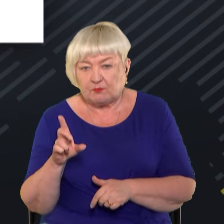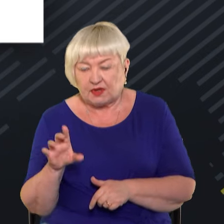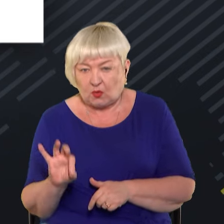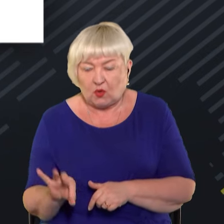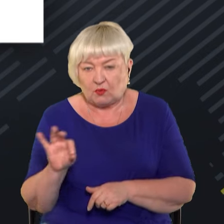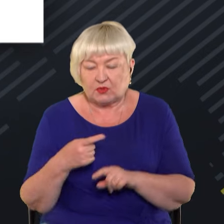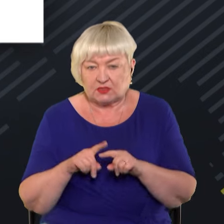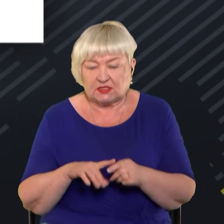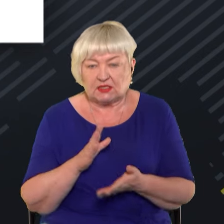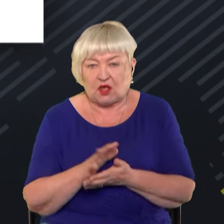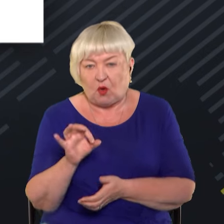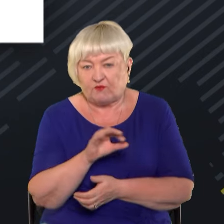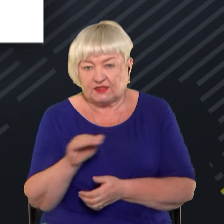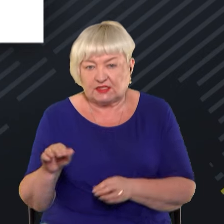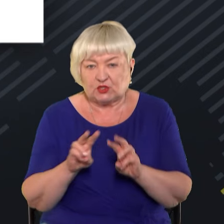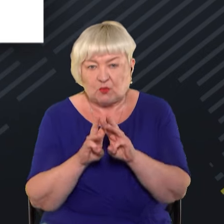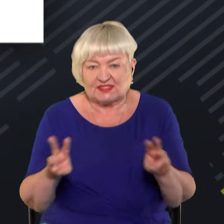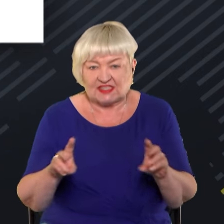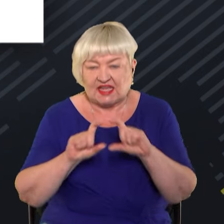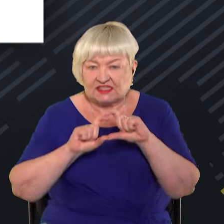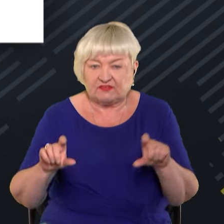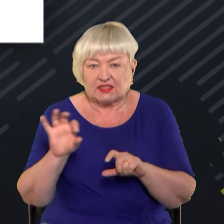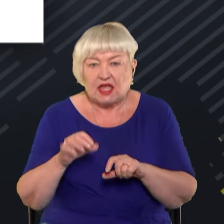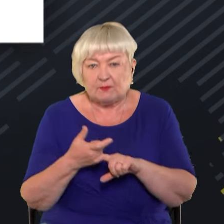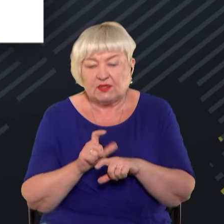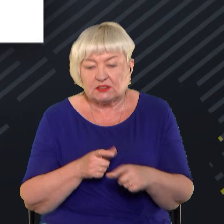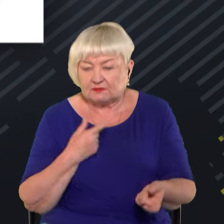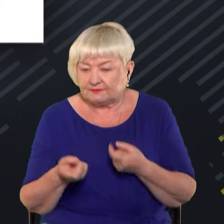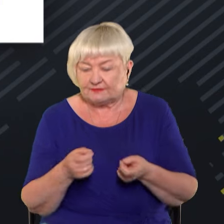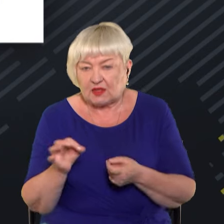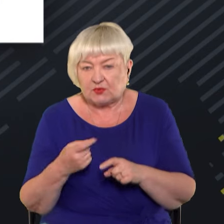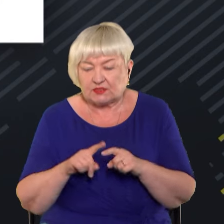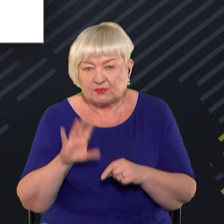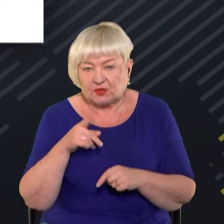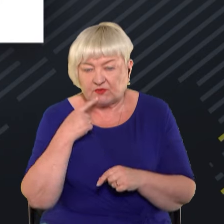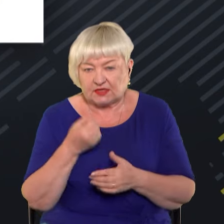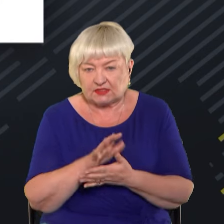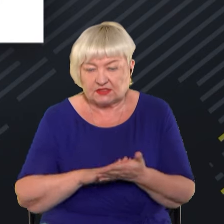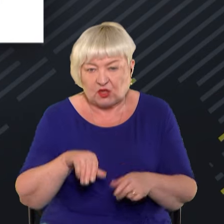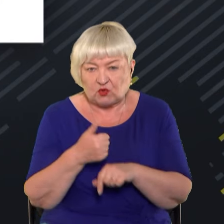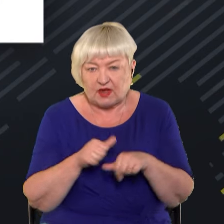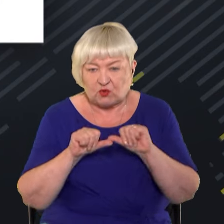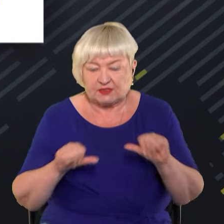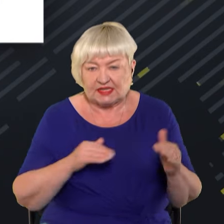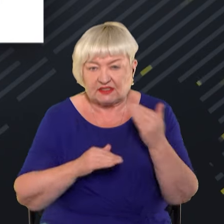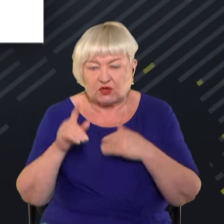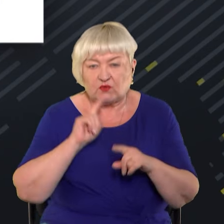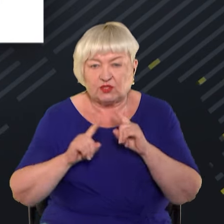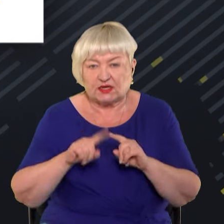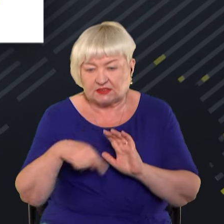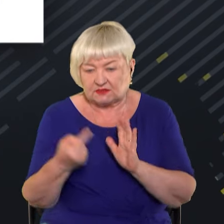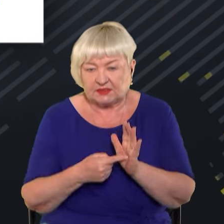йдеться на офіційному сайті відомства. І більш детальніше про це будемо говорити далі. Ярослав Юрчишин, голова Комітету Верховної Ради з питань свободи